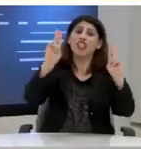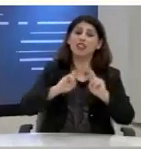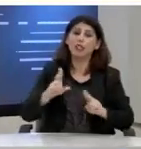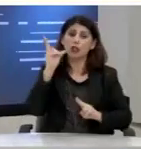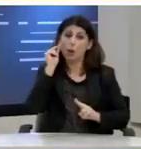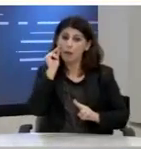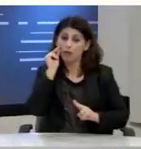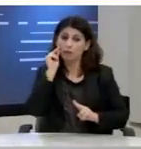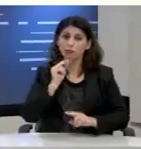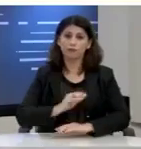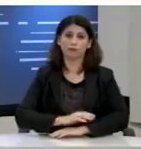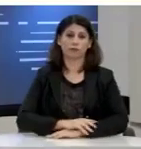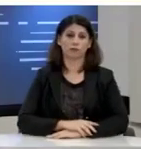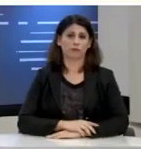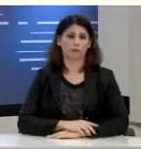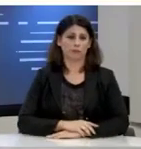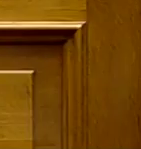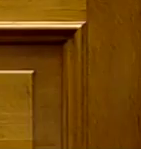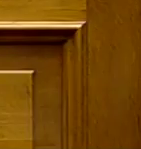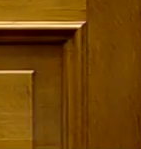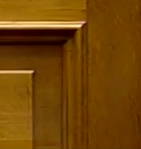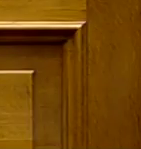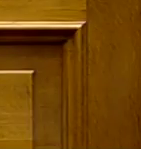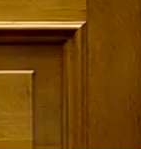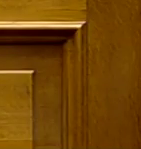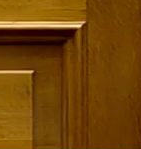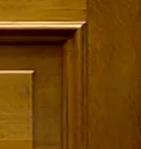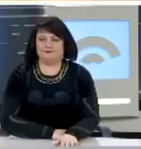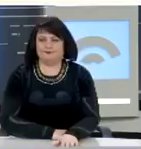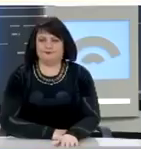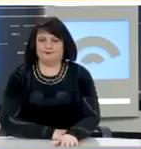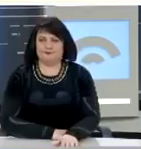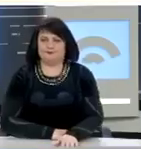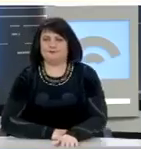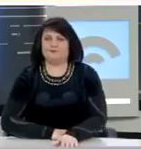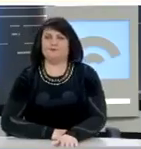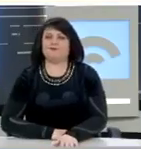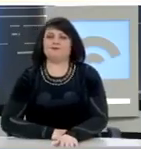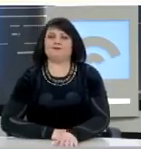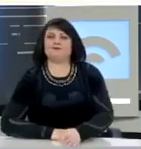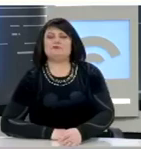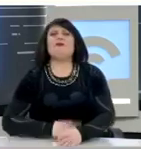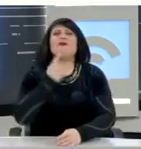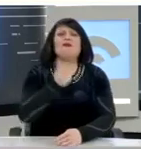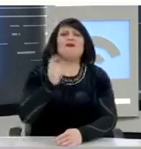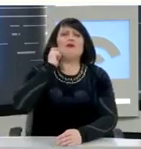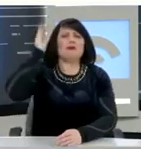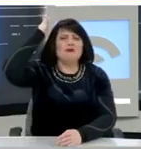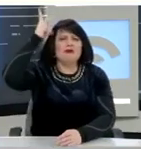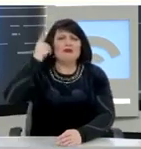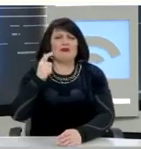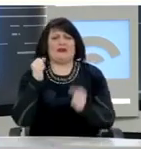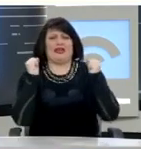Σκοπίων. Πολύ σωστά δεν έπρεπε να επιτρέψουμε κάτω από τα γάλματα του Μεγάλου Αλεξάνδρου να γράφει ότι είναι ήρωάς τους, και γράφει τι